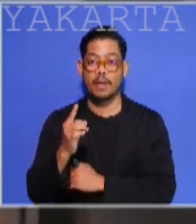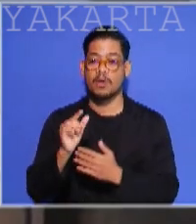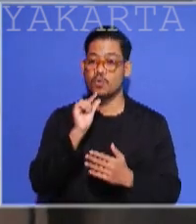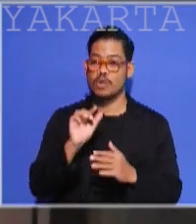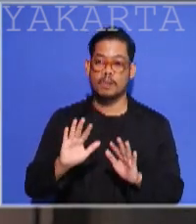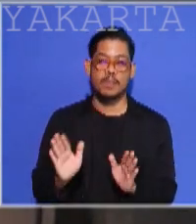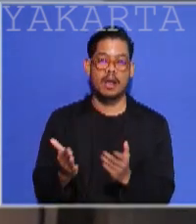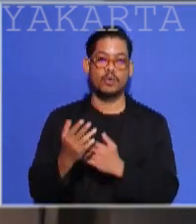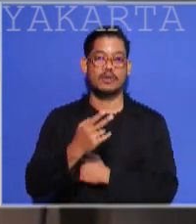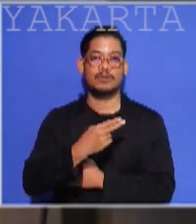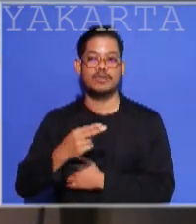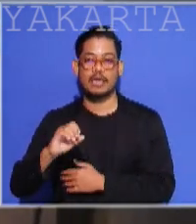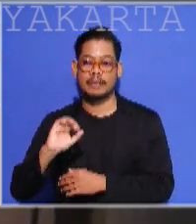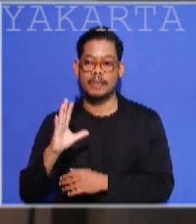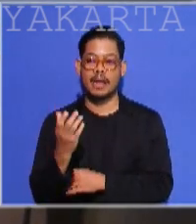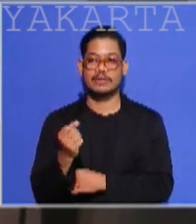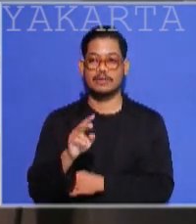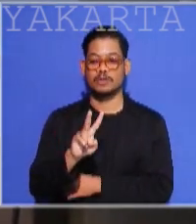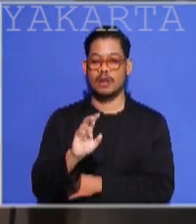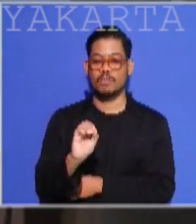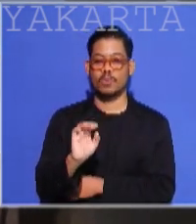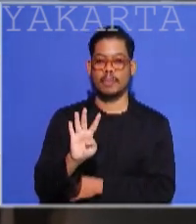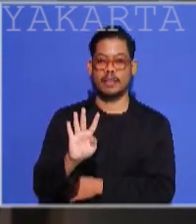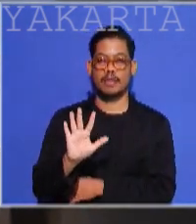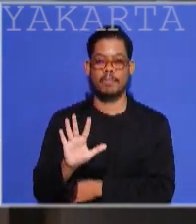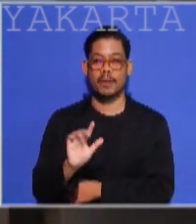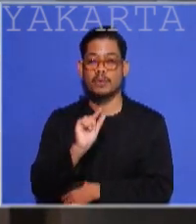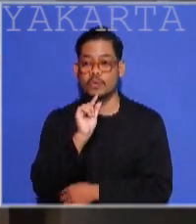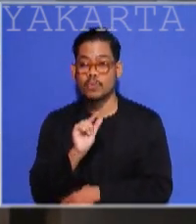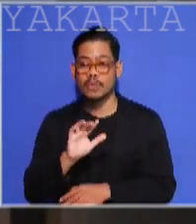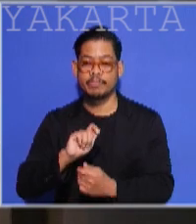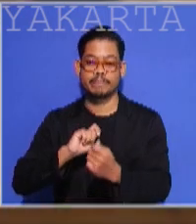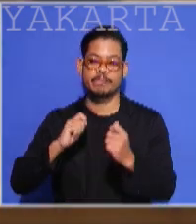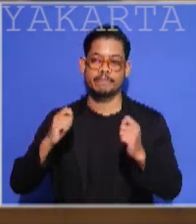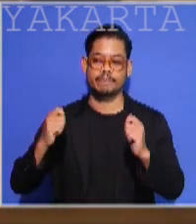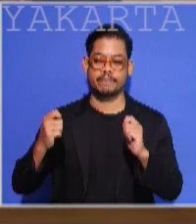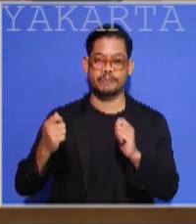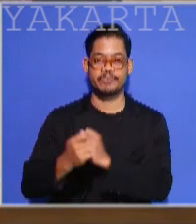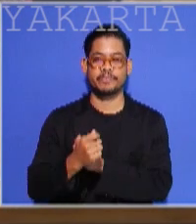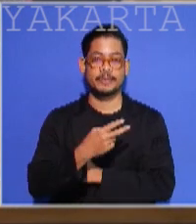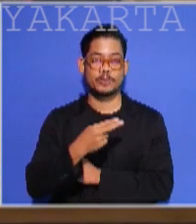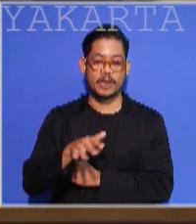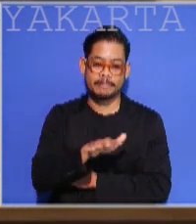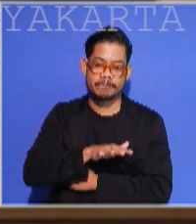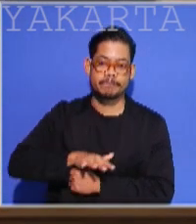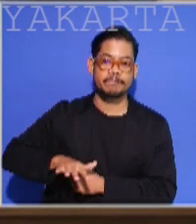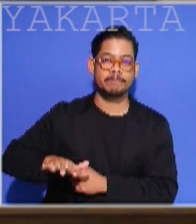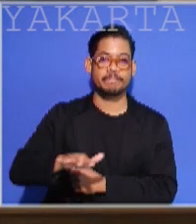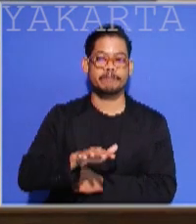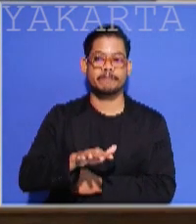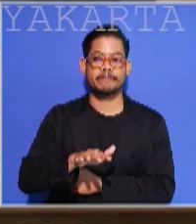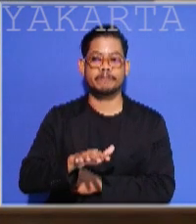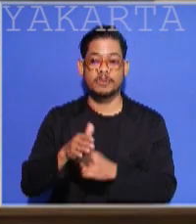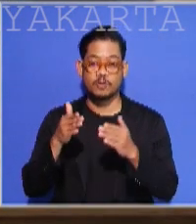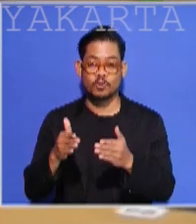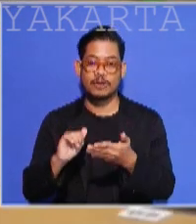emas 2045 yang disebut dengan transformasi Indonesia Deputi bidang pembangunan manusia masyarakat